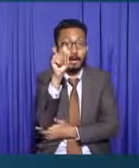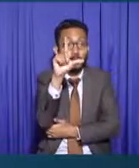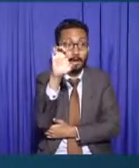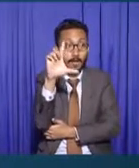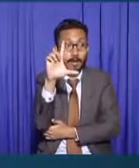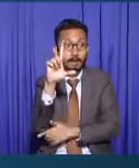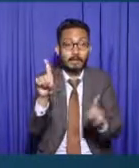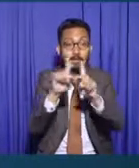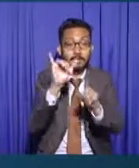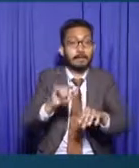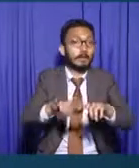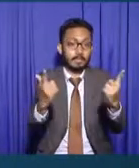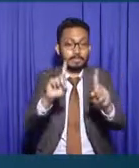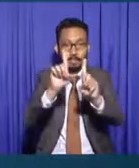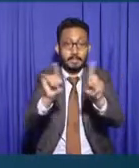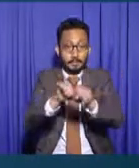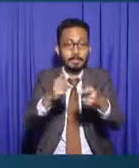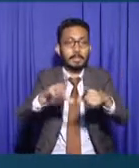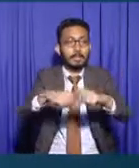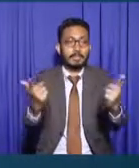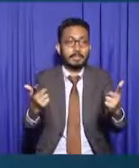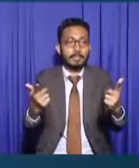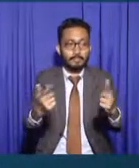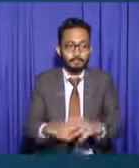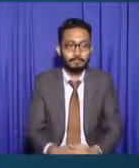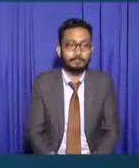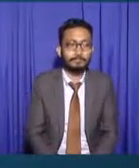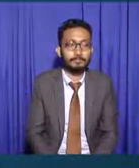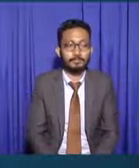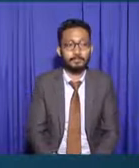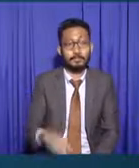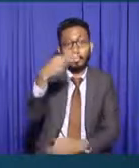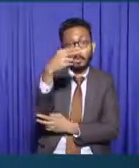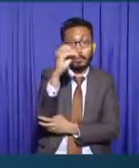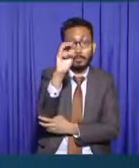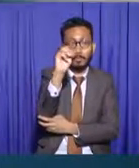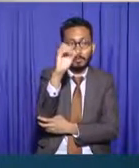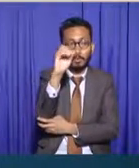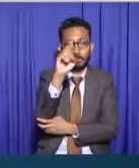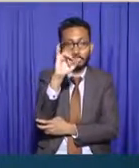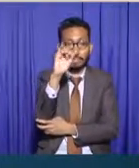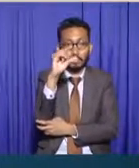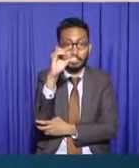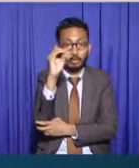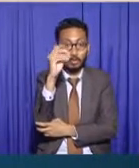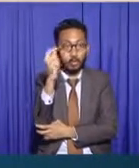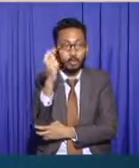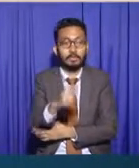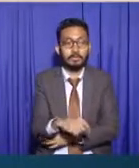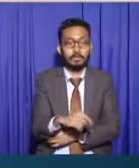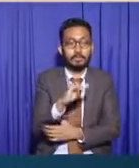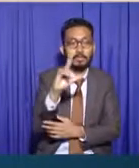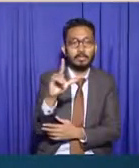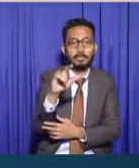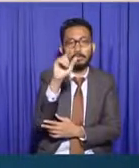t besar dan t kecil dan akhir sekali homozigot merupakan